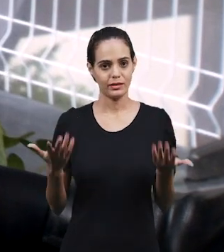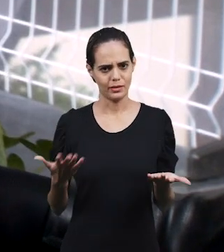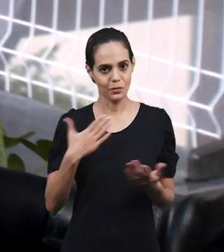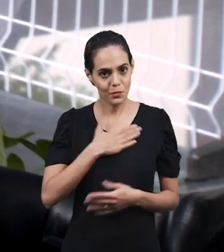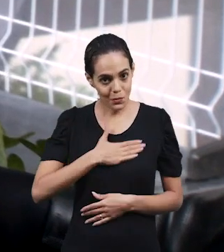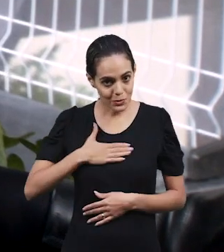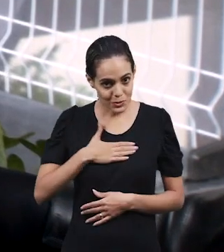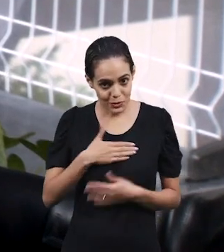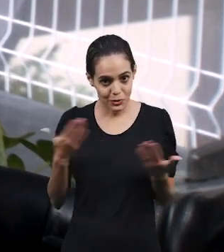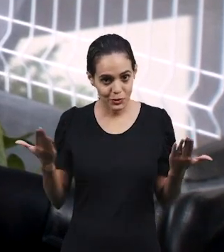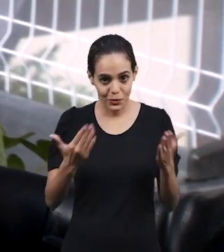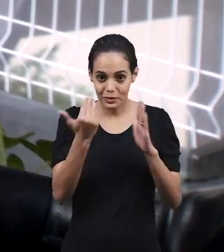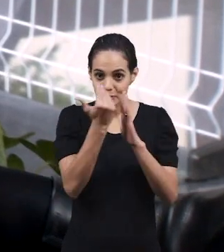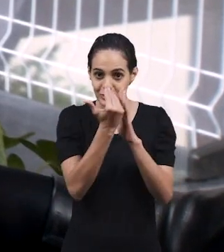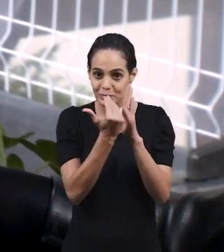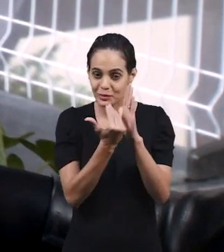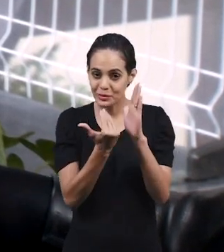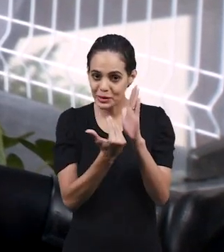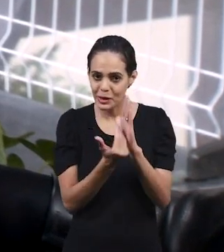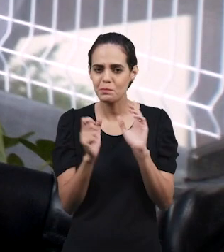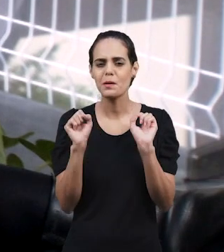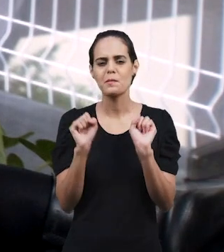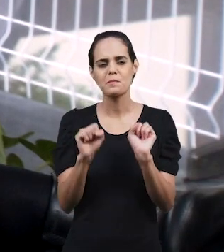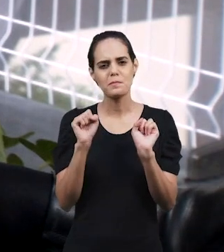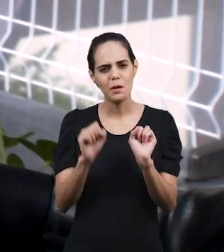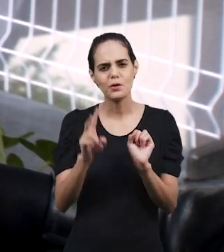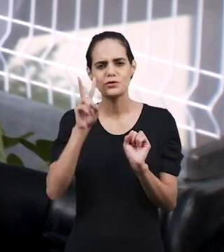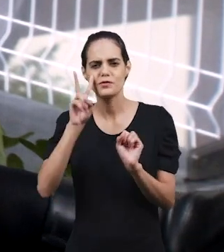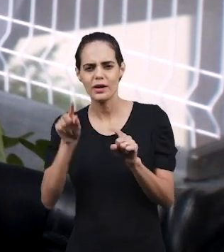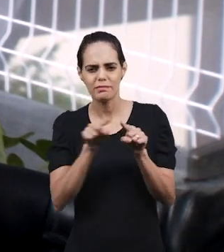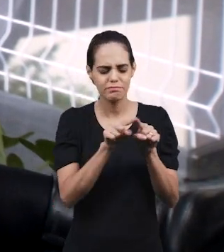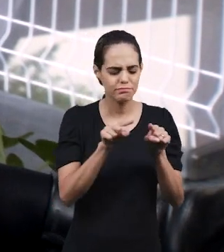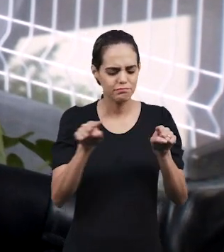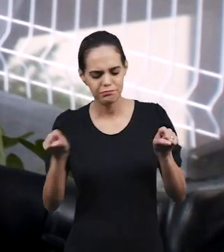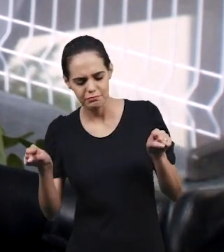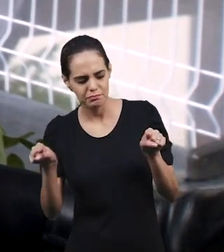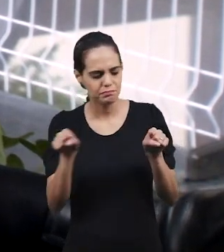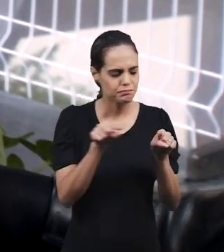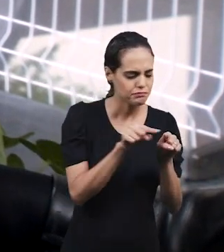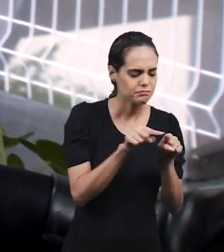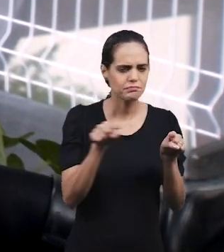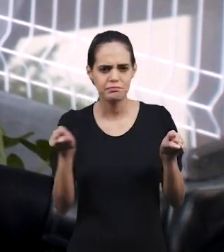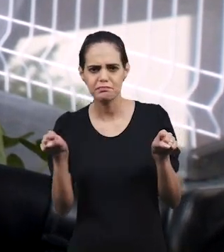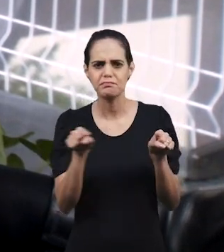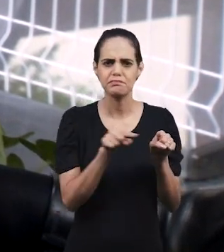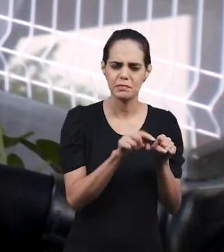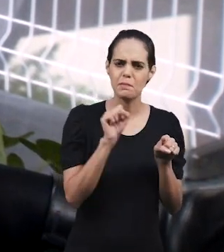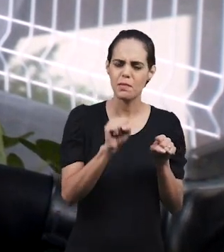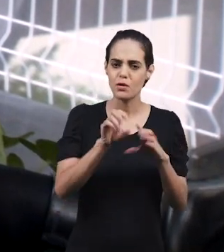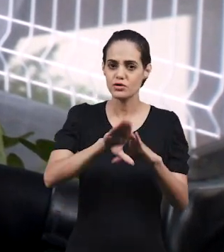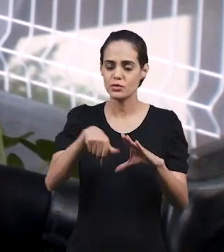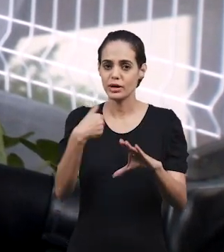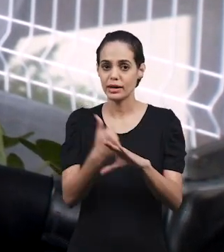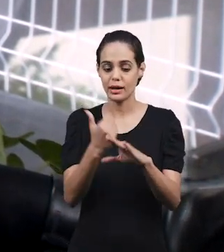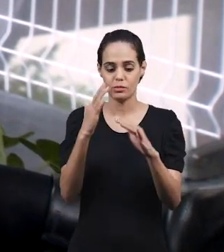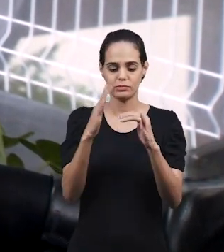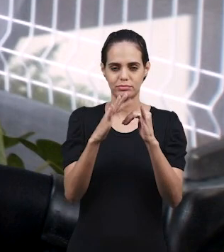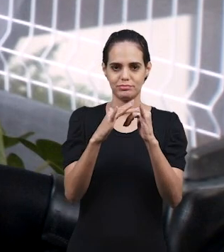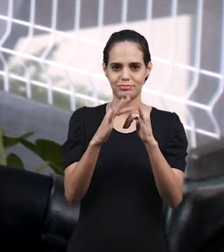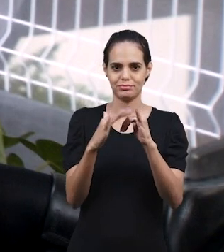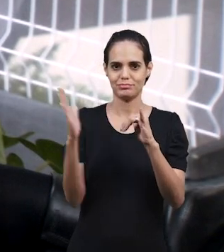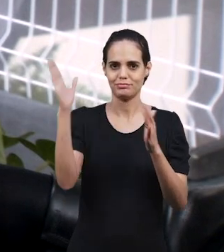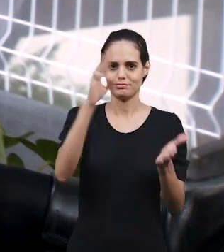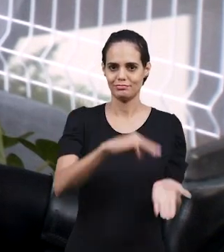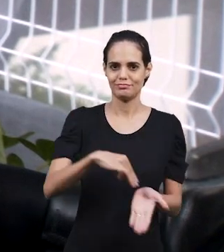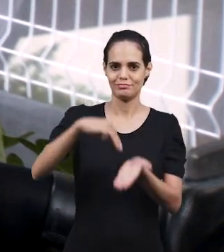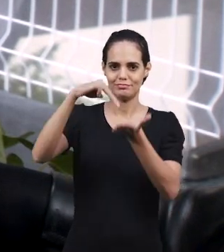Et alors, vous avez aimé la promotion d'aujourd'hui? Alors, regardez à nouveau celui-ci, les autres programmes déjà transmis dans le